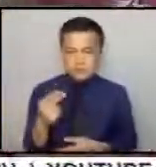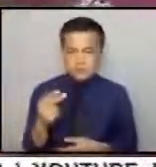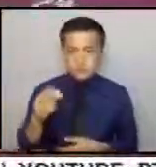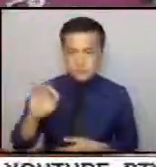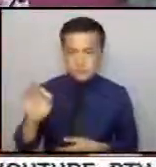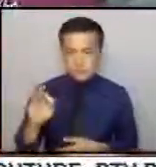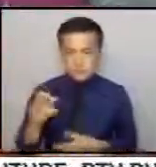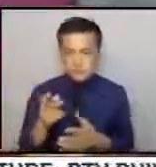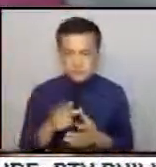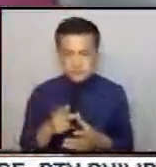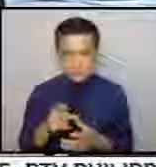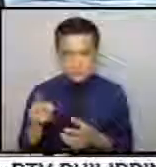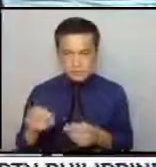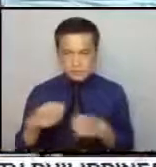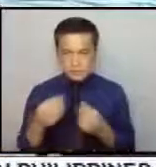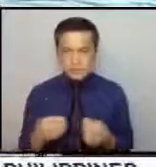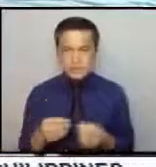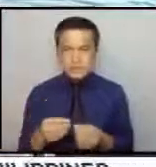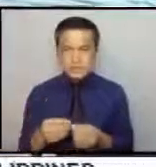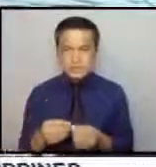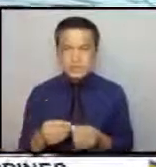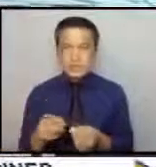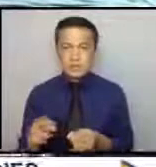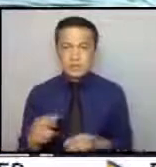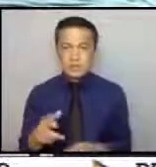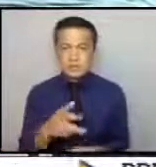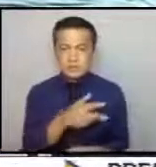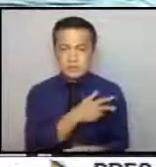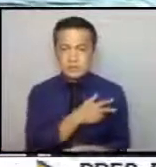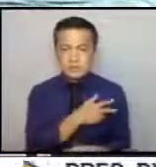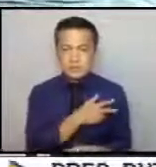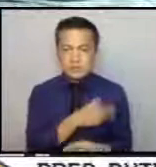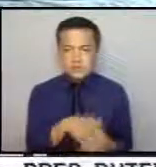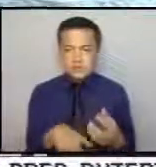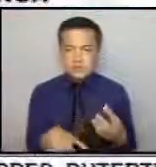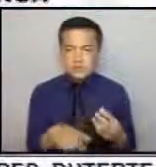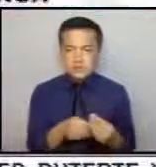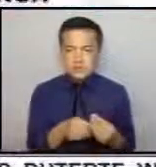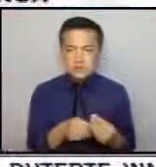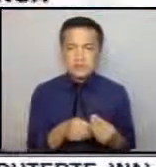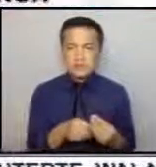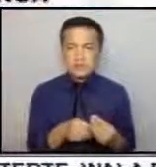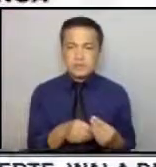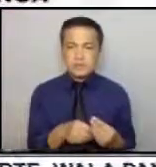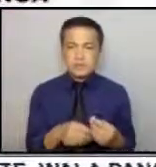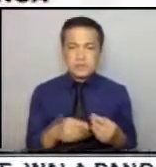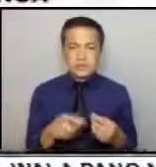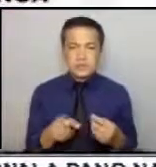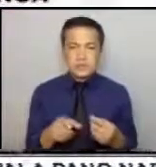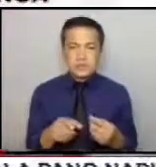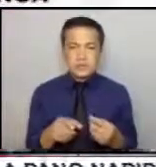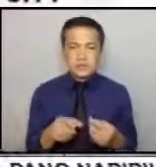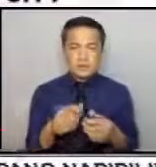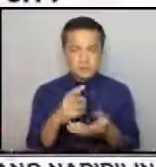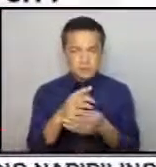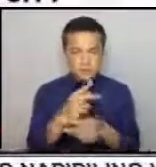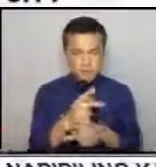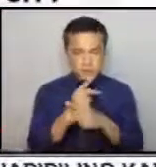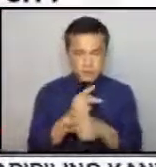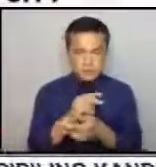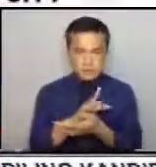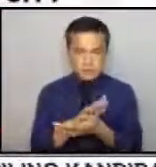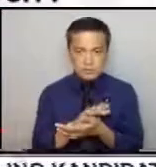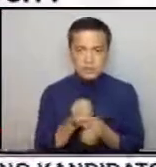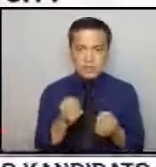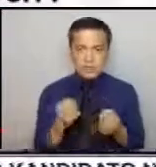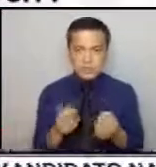ang pagbibigay ng booster dose na karagdagang proteksyon kontra COVID-19. Marami po tayong pwedeng mabigay na